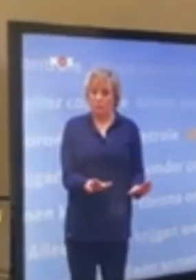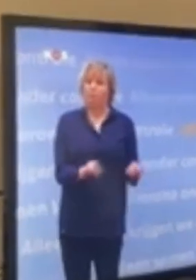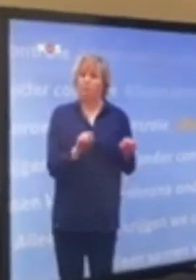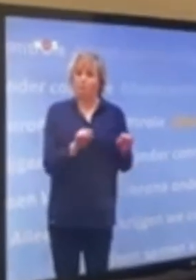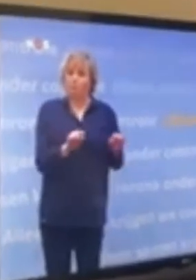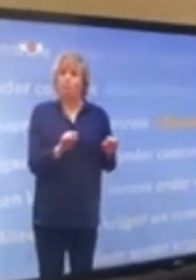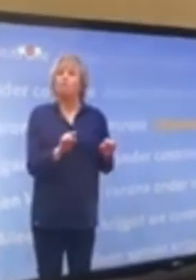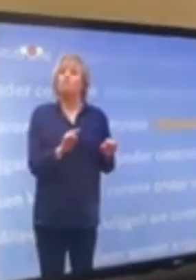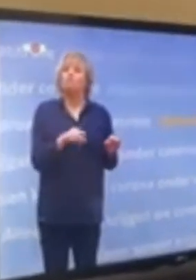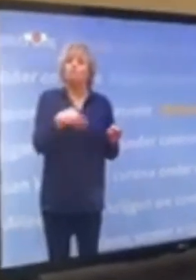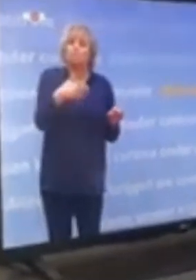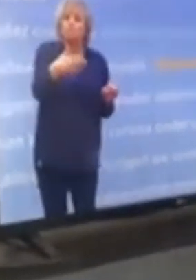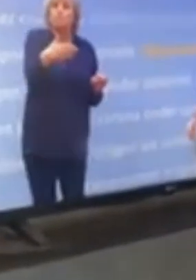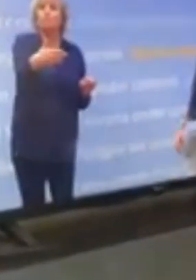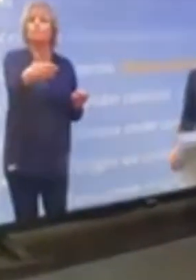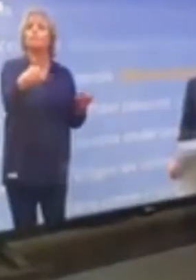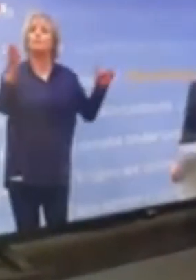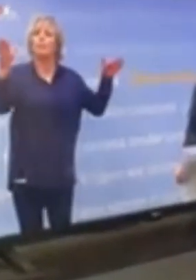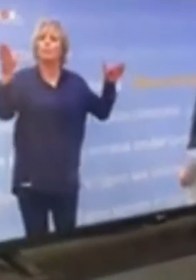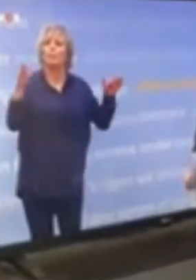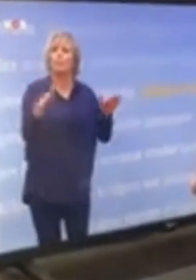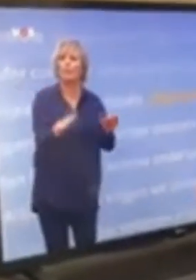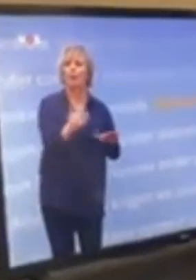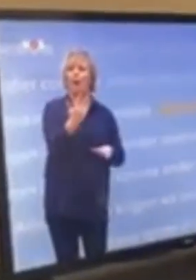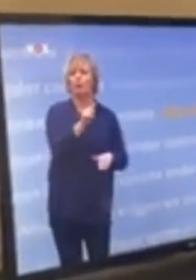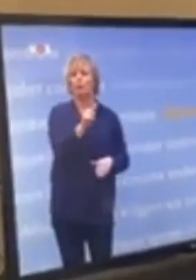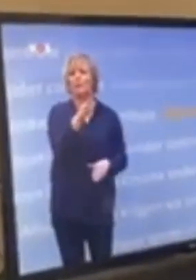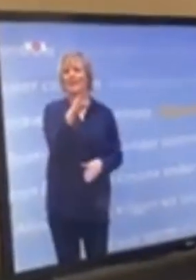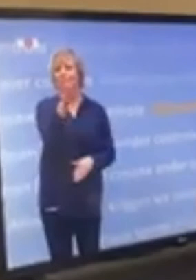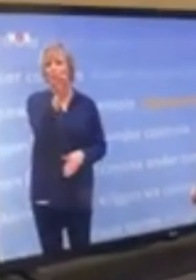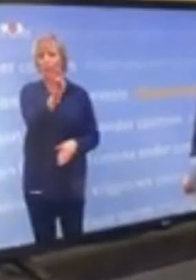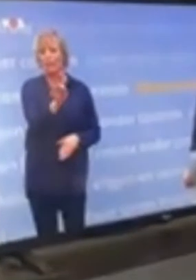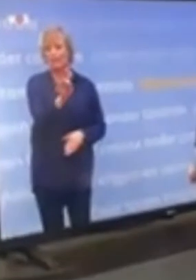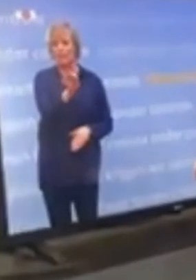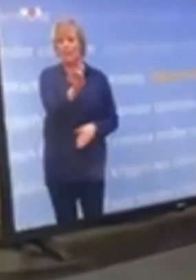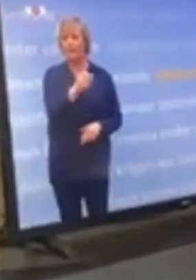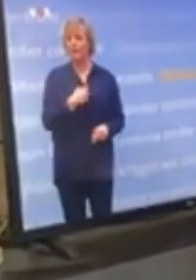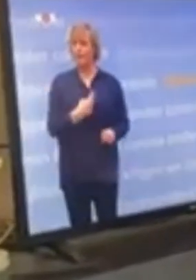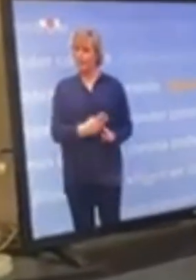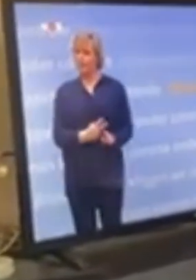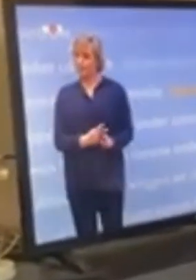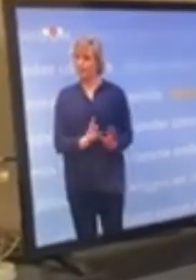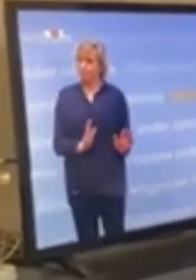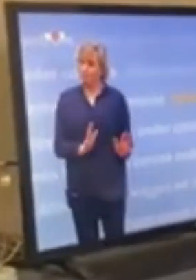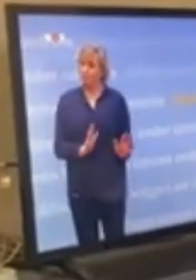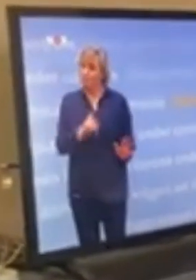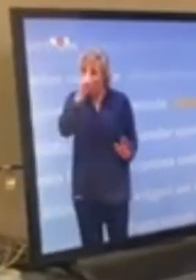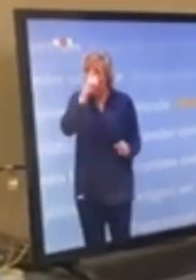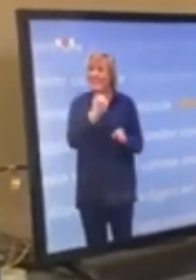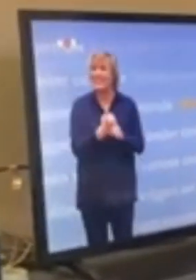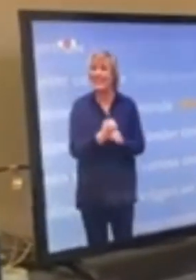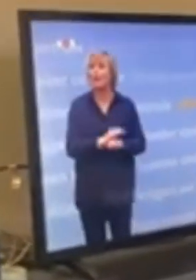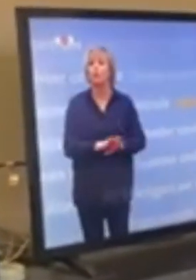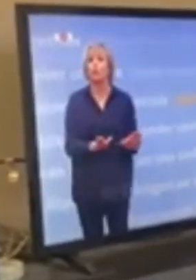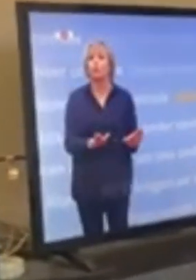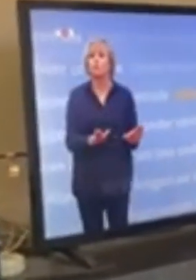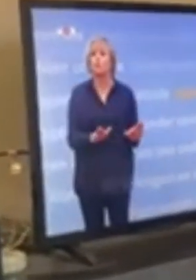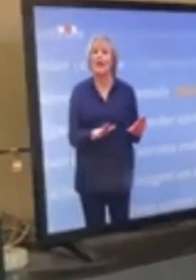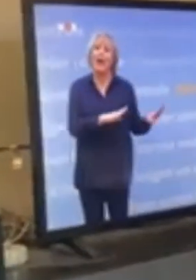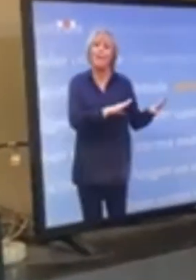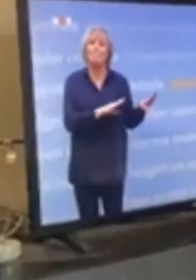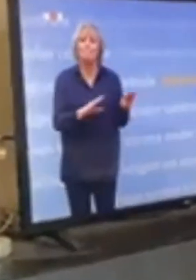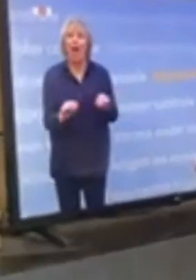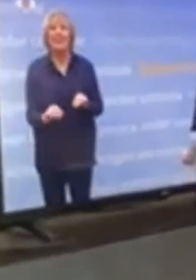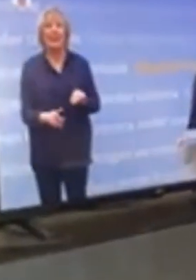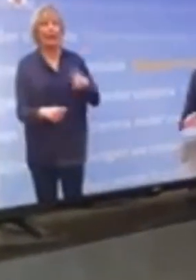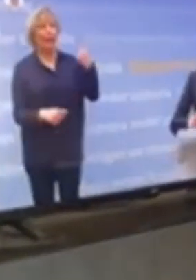dat dat kan leiden tot een aanvullende reductie van 38%. In die voorzichtigheid moet je het ook zeggen, want je weet het namelijk nooit zeker. En maatregelen zijn niet los